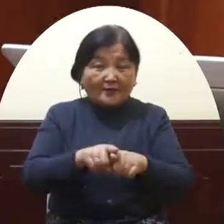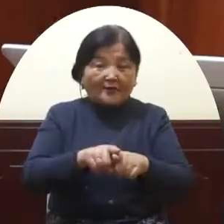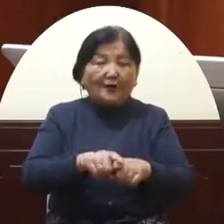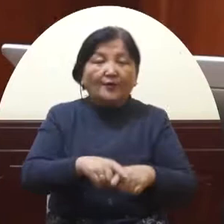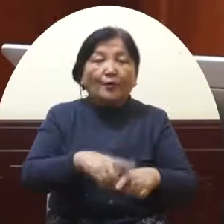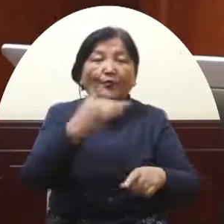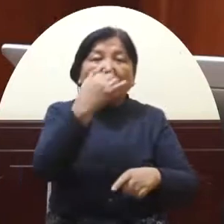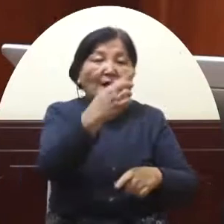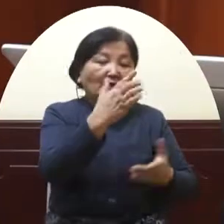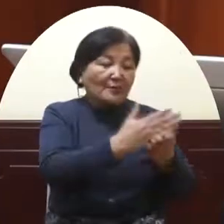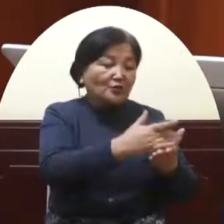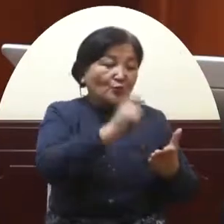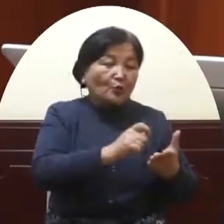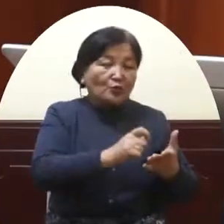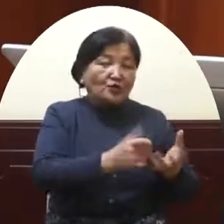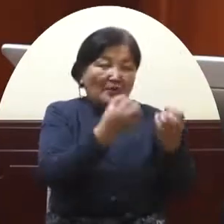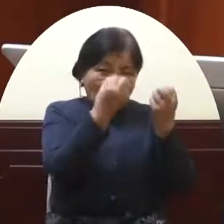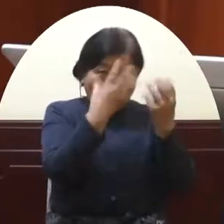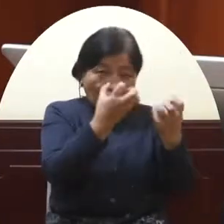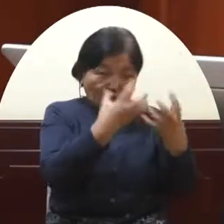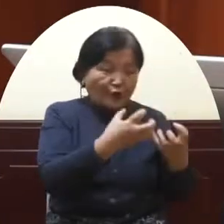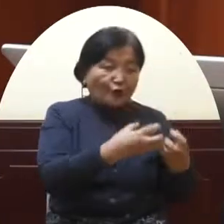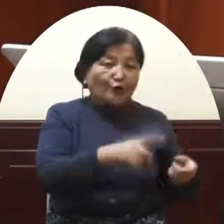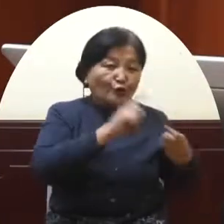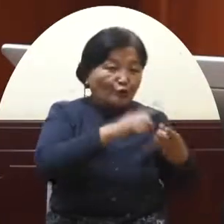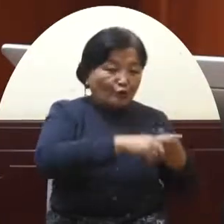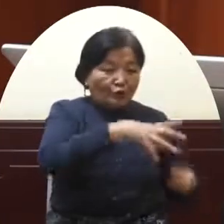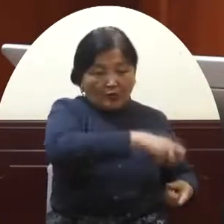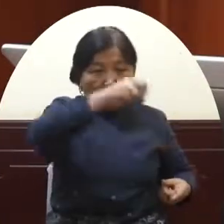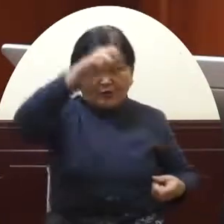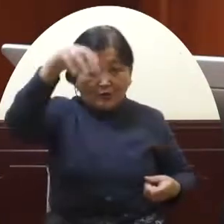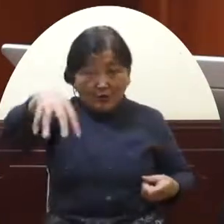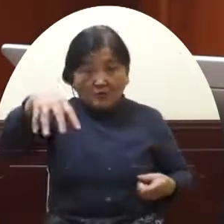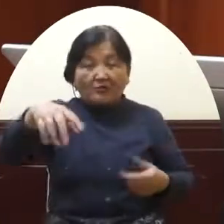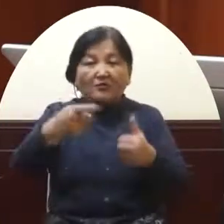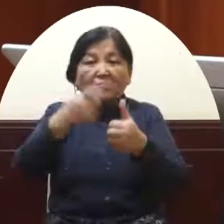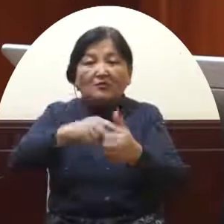Одоо би та бүхэнд үзүүлэх нэг тоо юм. Энэ бол би зүгээр түүж авсан тоо.